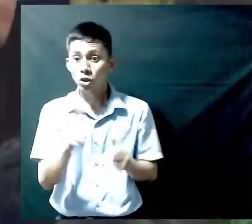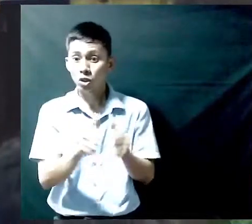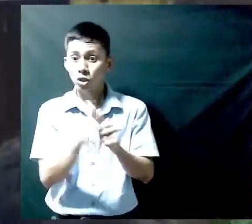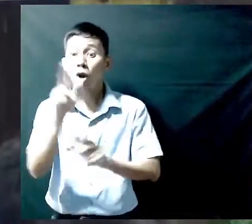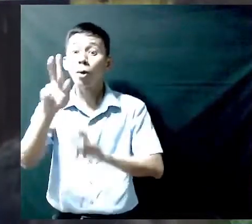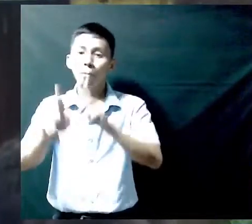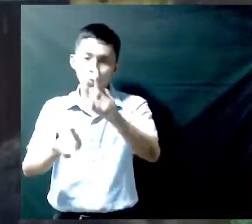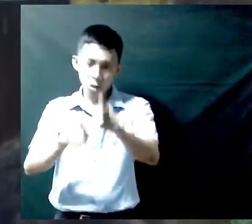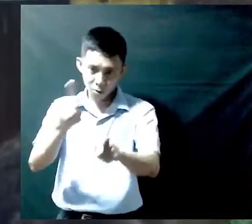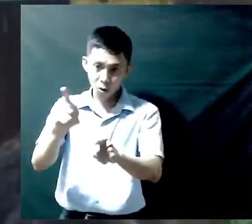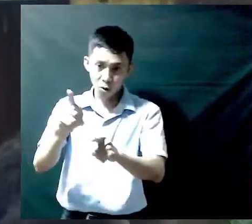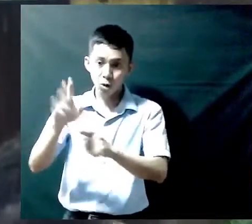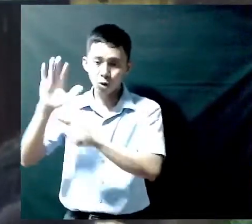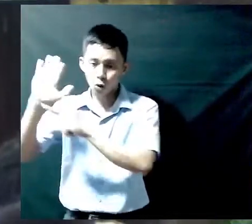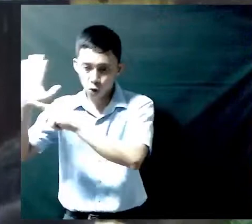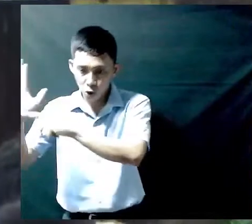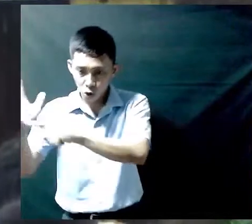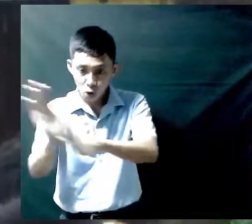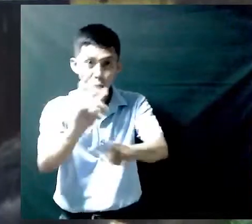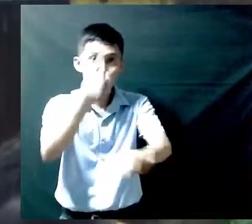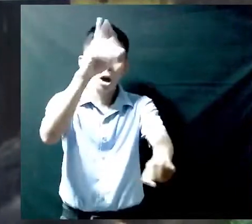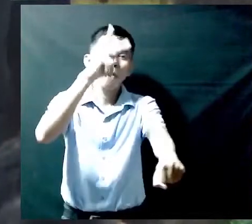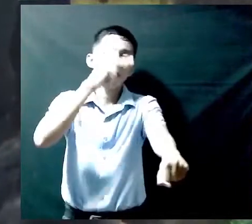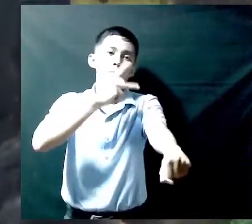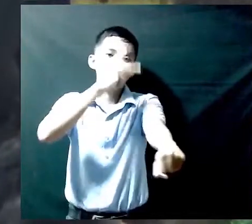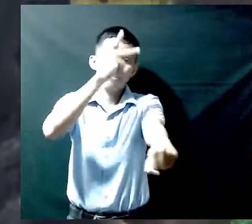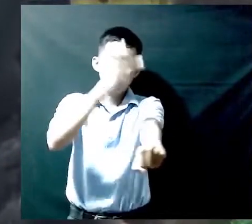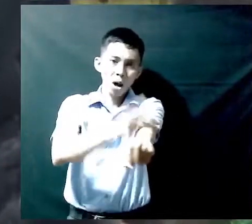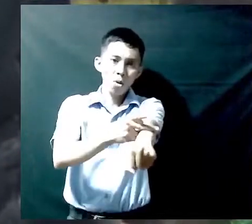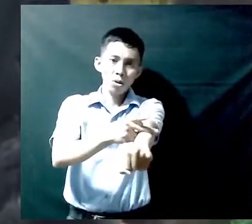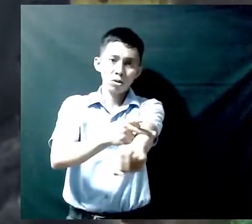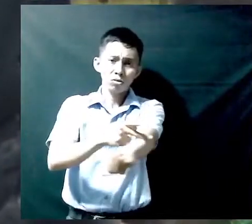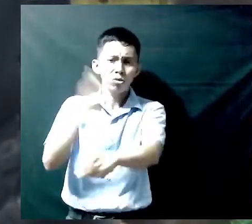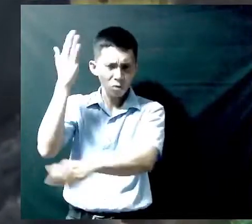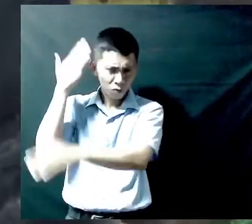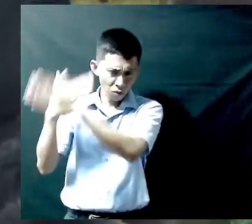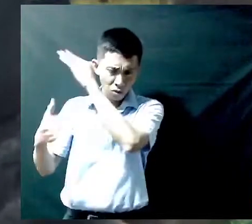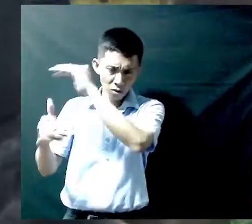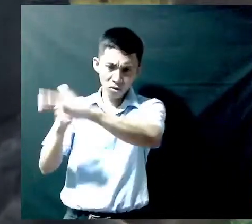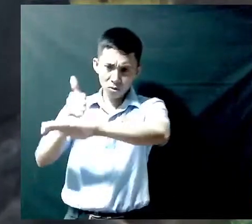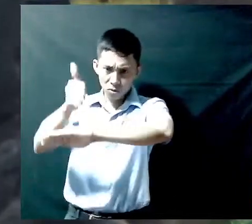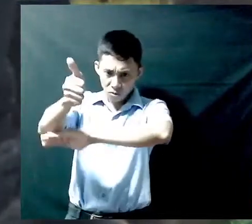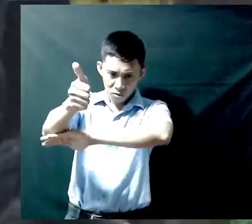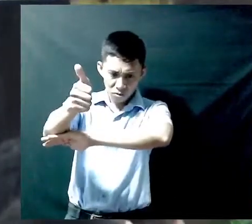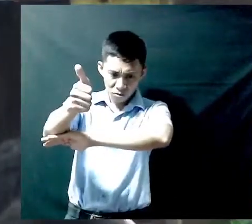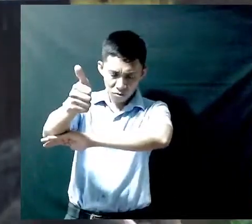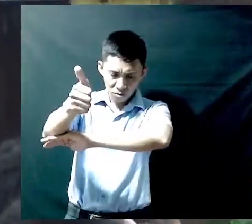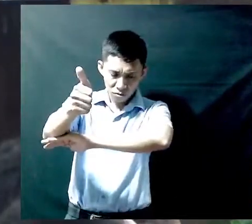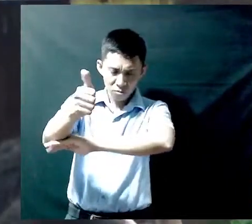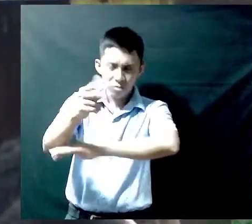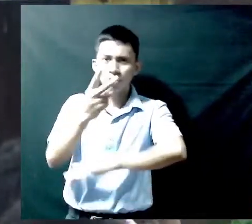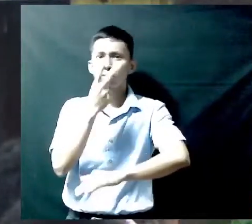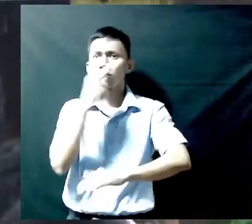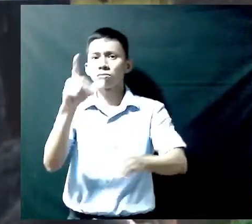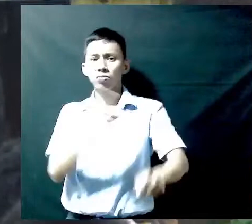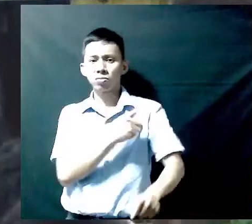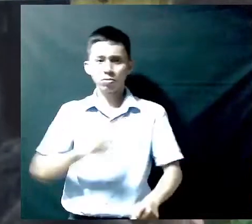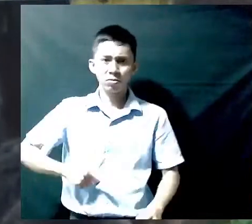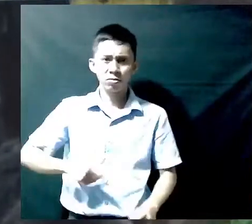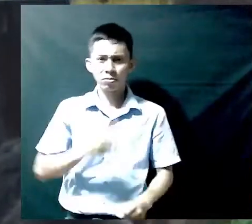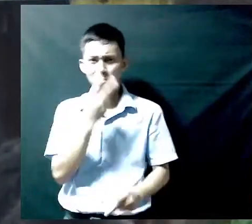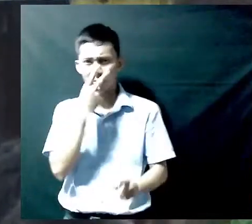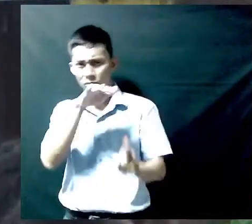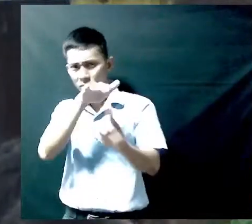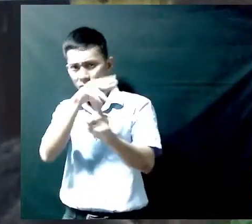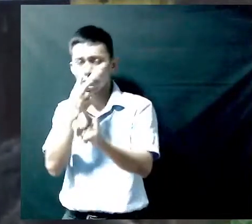plan. Pinatunayan niya po yan even during the time of Abraham. Nung nakita ni Lord na ang Israel